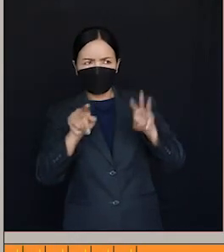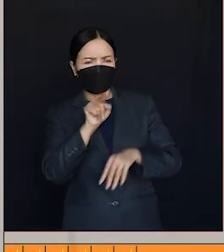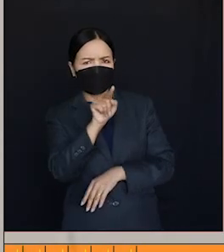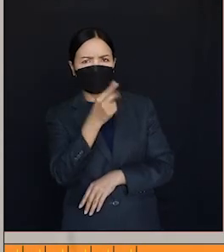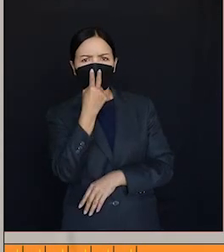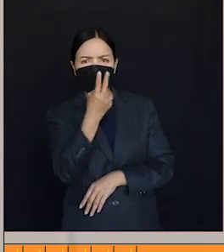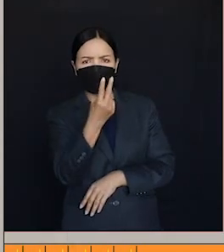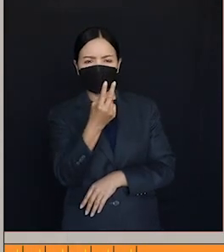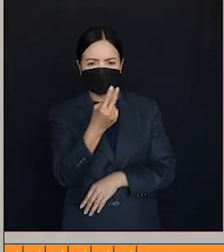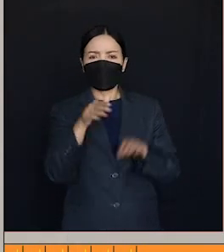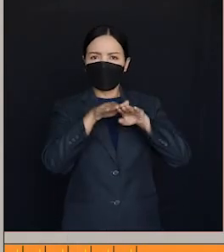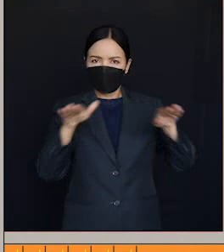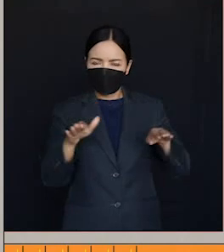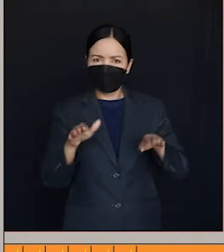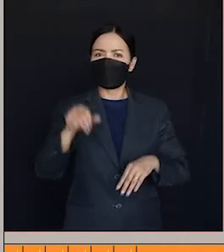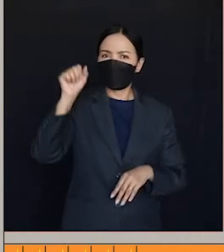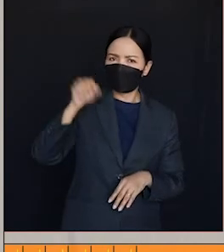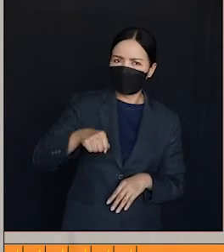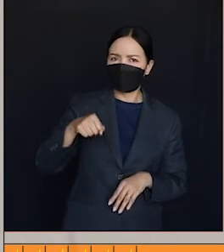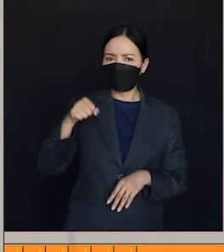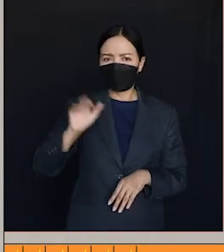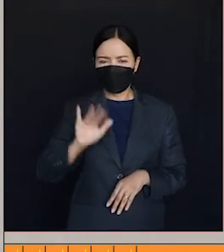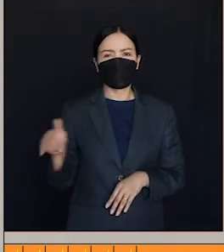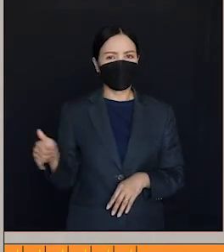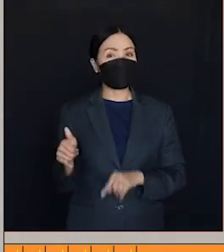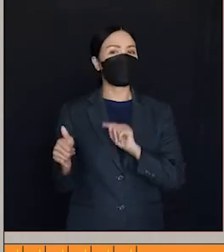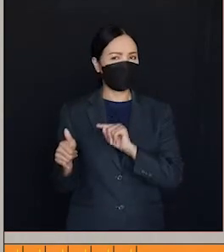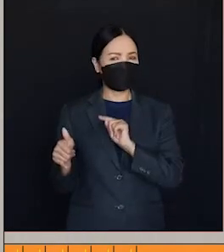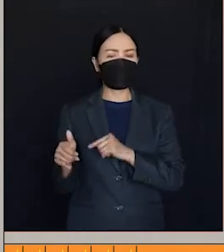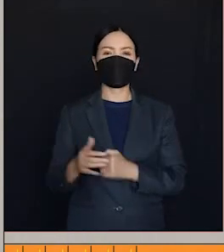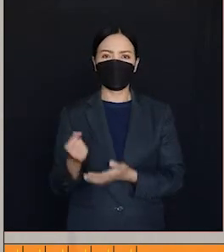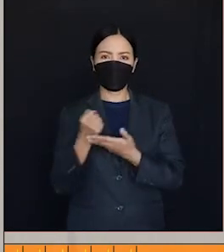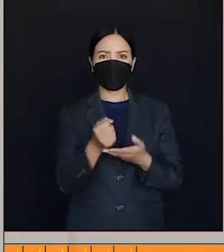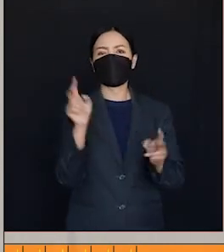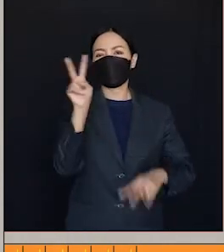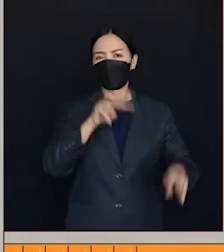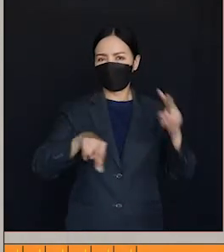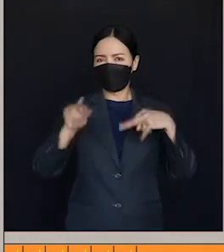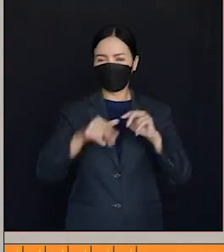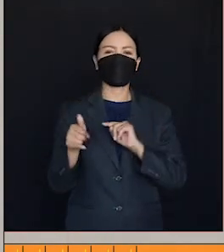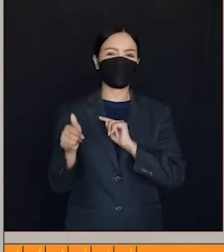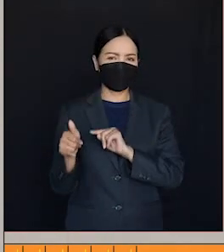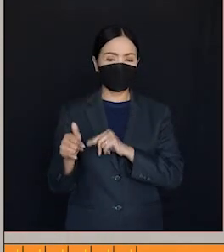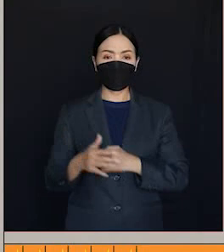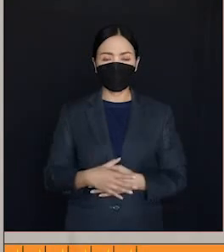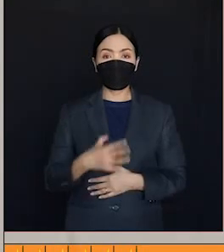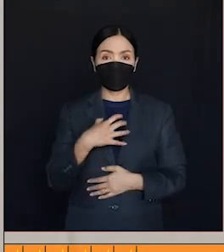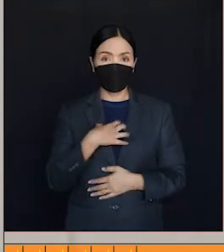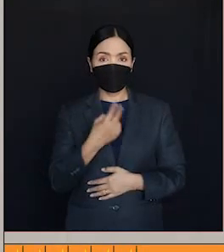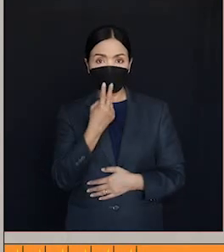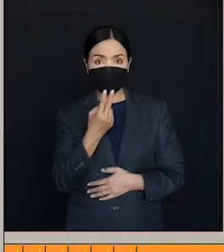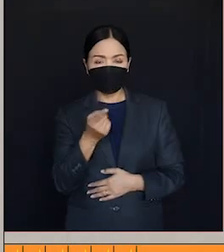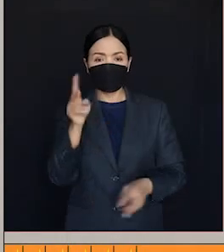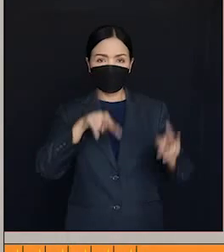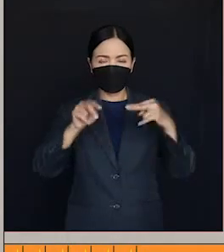เป็นไปตามมาตรฐานดังนั้นเนี่ยค่ะน้องพีทเนี่ยมาทำให้นะคะใครอยากตรวจก็เข้ามาตร